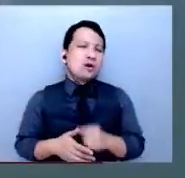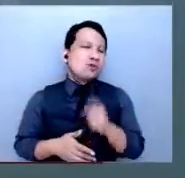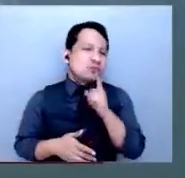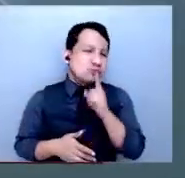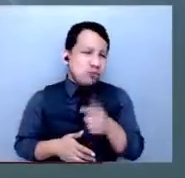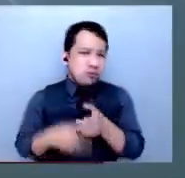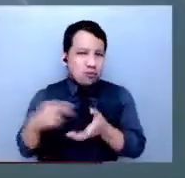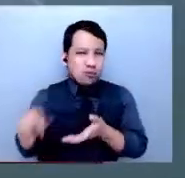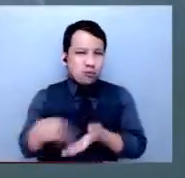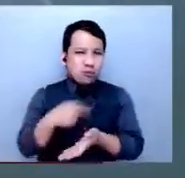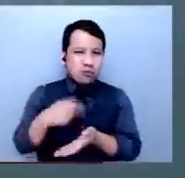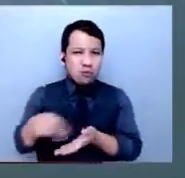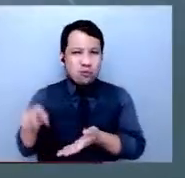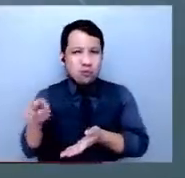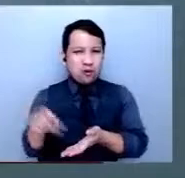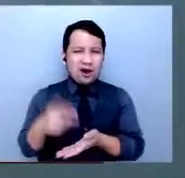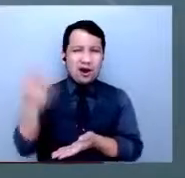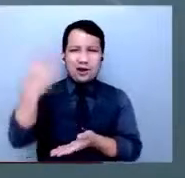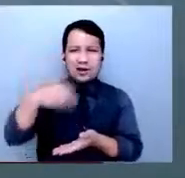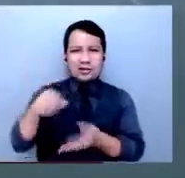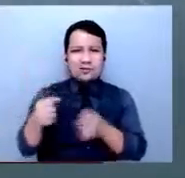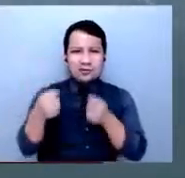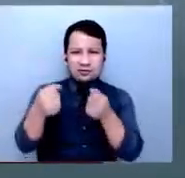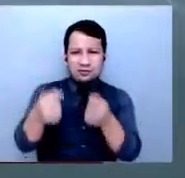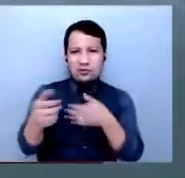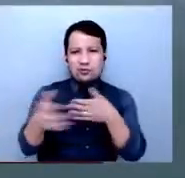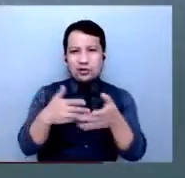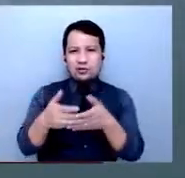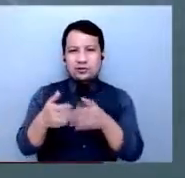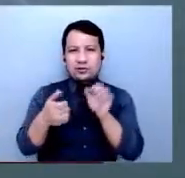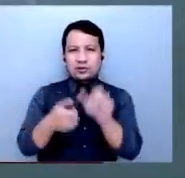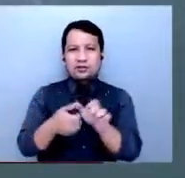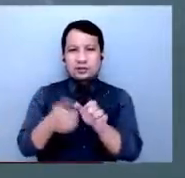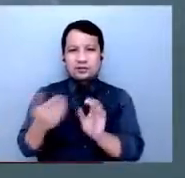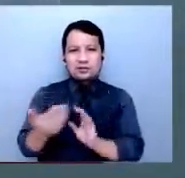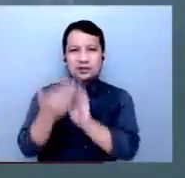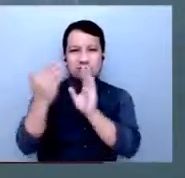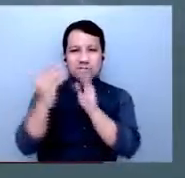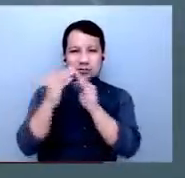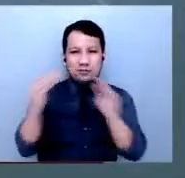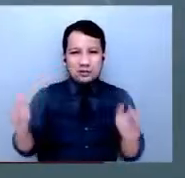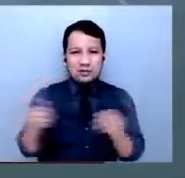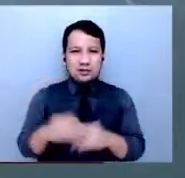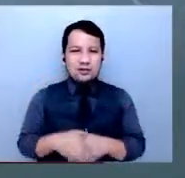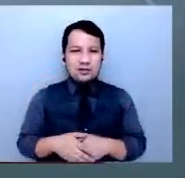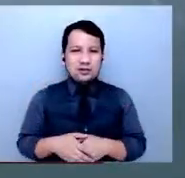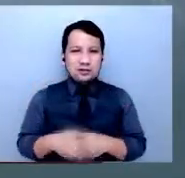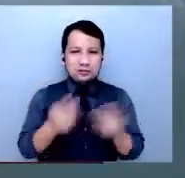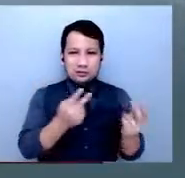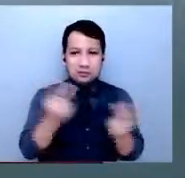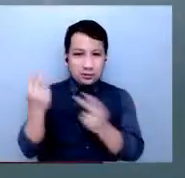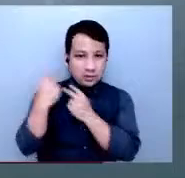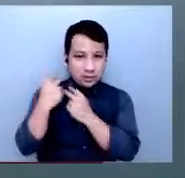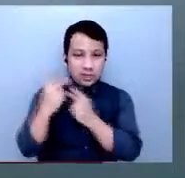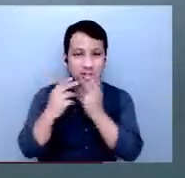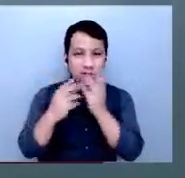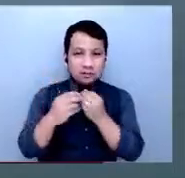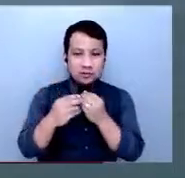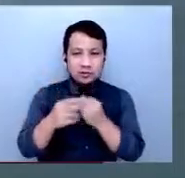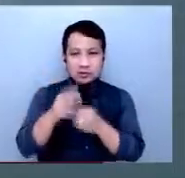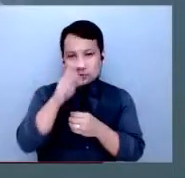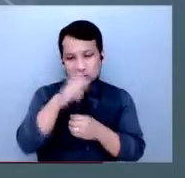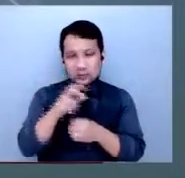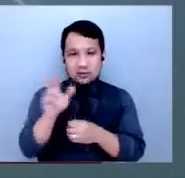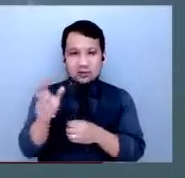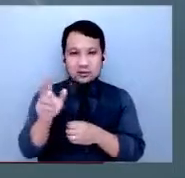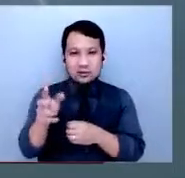dumadamoves kahit nasa kalsada, garahe o tapat ng bahay. Ang nasa likod ng mascot na yan ay ang 30 years old